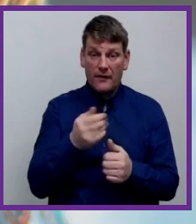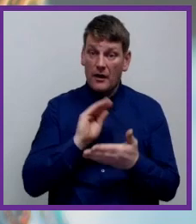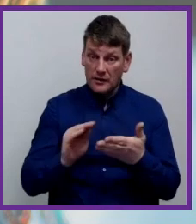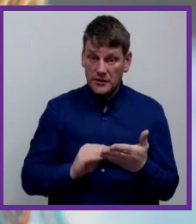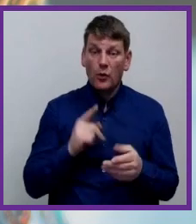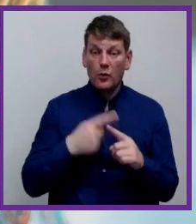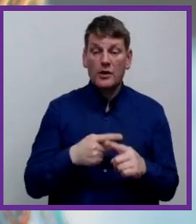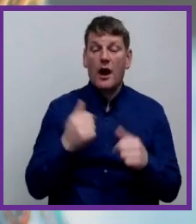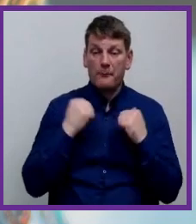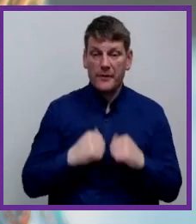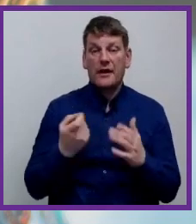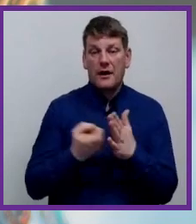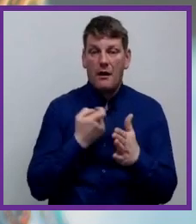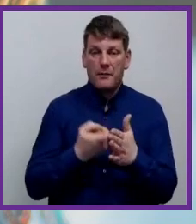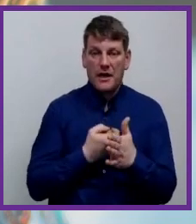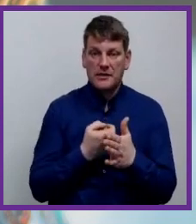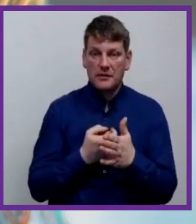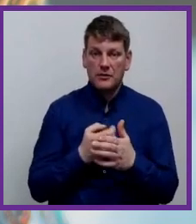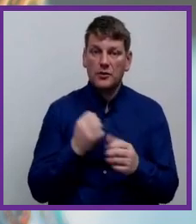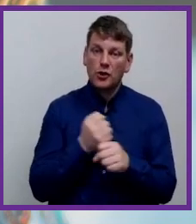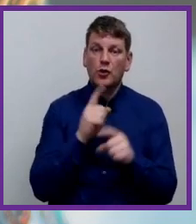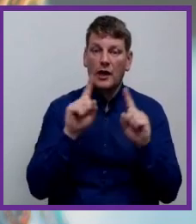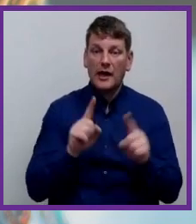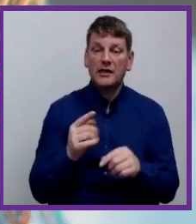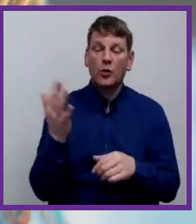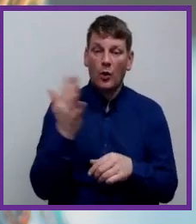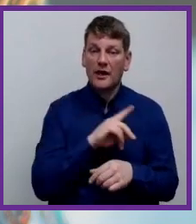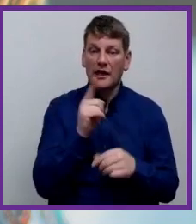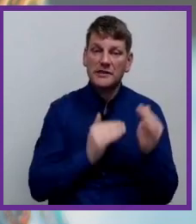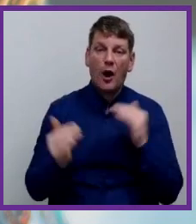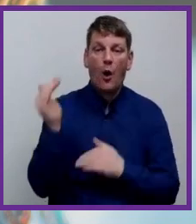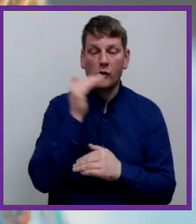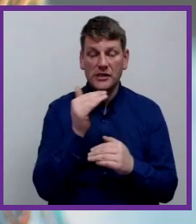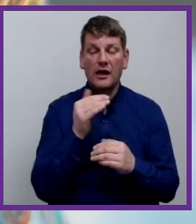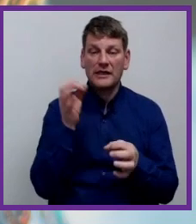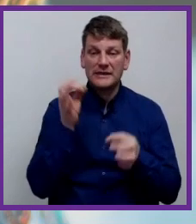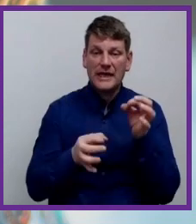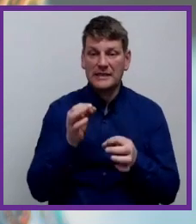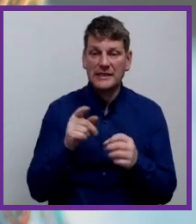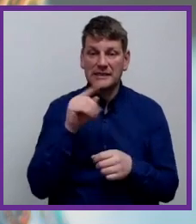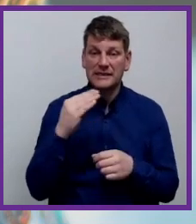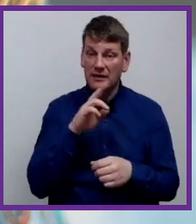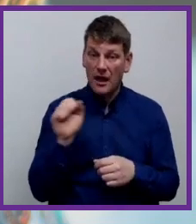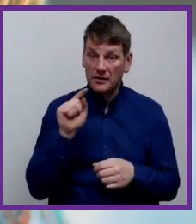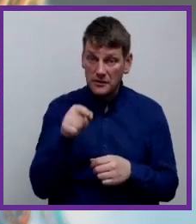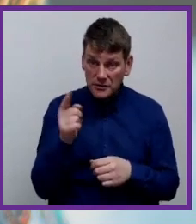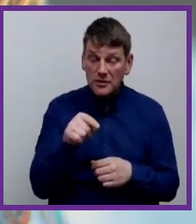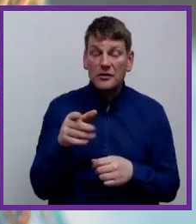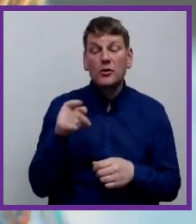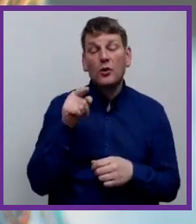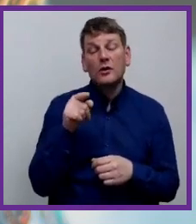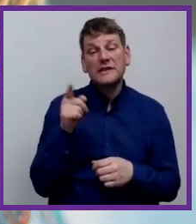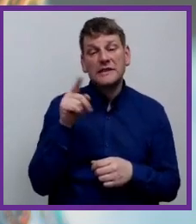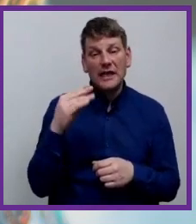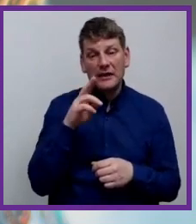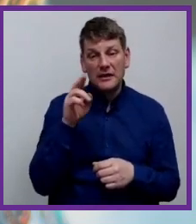un apmierināja prasību. Taču lieta nonāca līdz augstākās tiesas senātam, un senāts uz šo visu tomēr